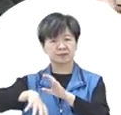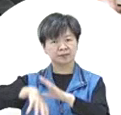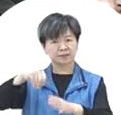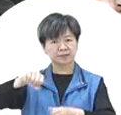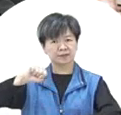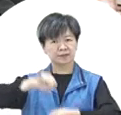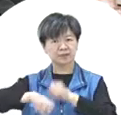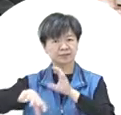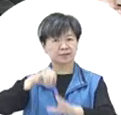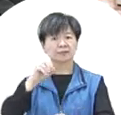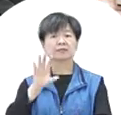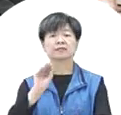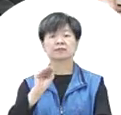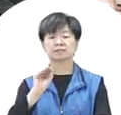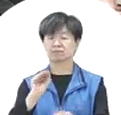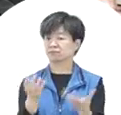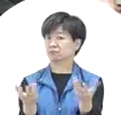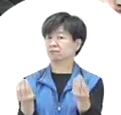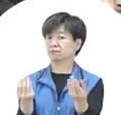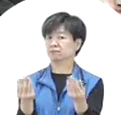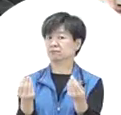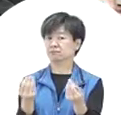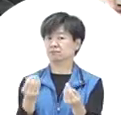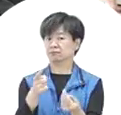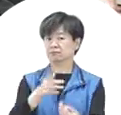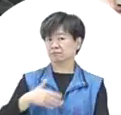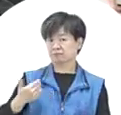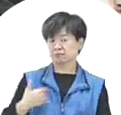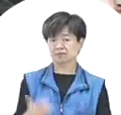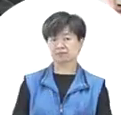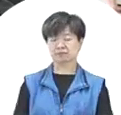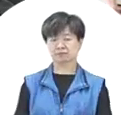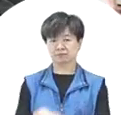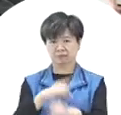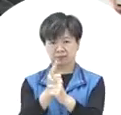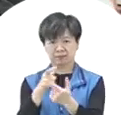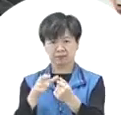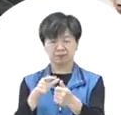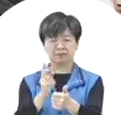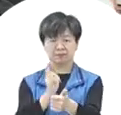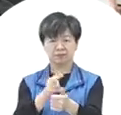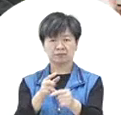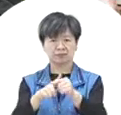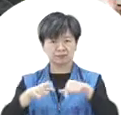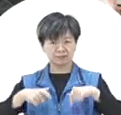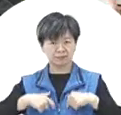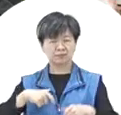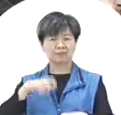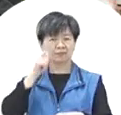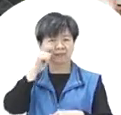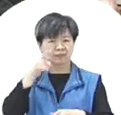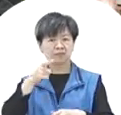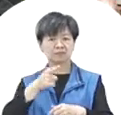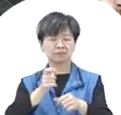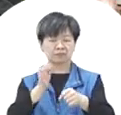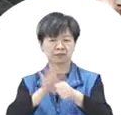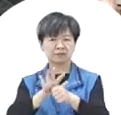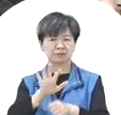回答没有，你自己都不知道哈。准公托中心提高每个月1000元的补助，新北市有